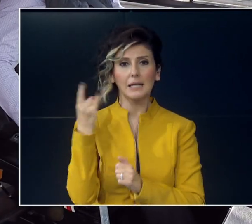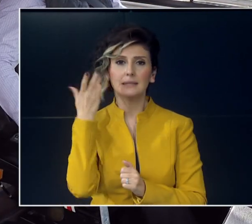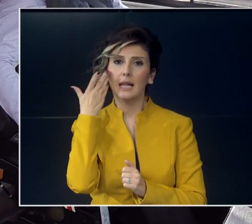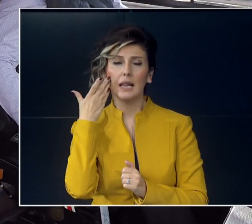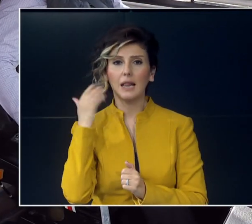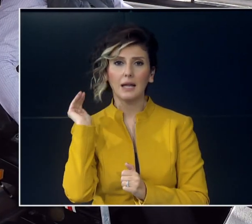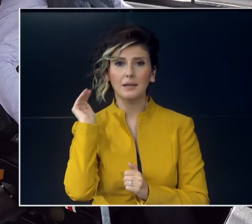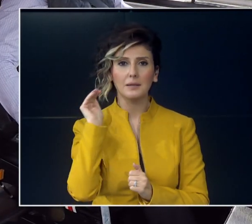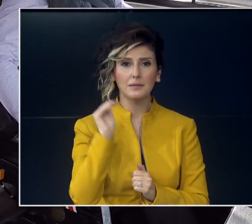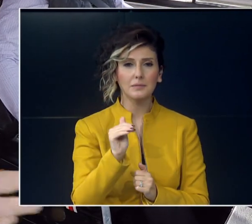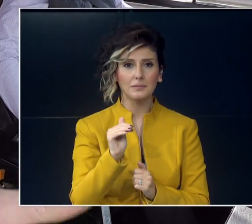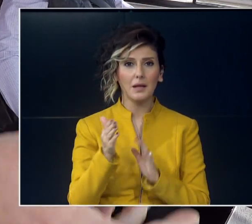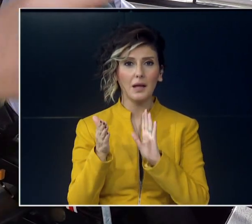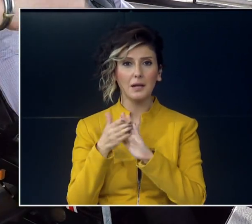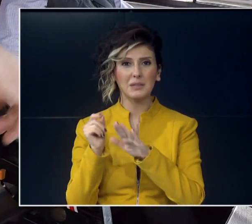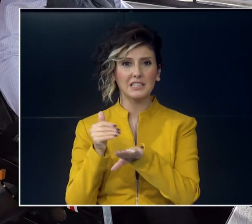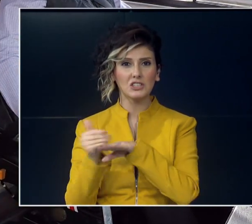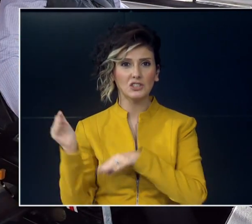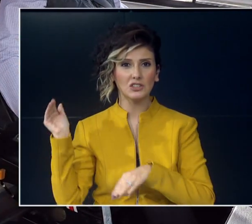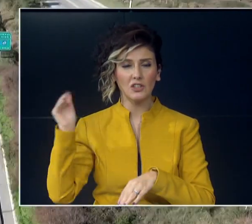bir arkadaş biraz geç geldi. O yüzden